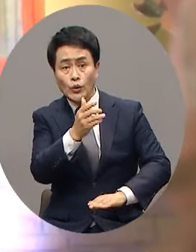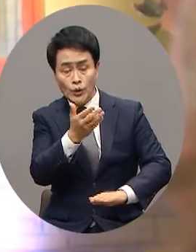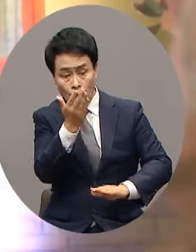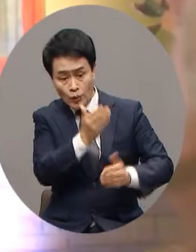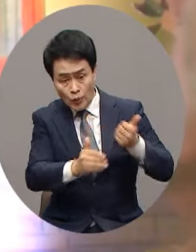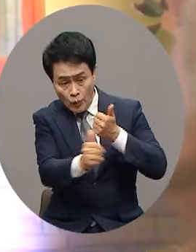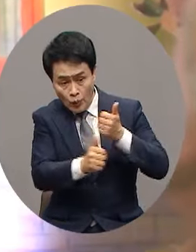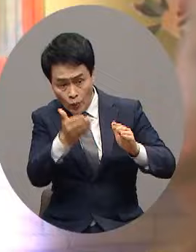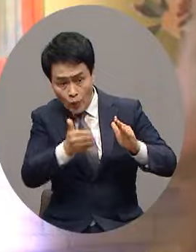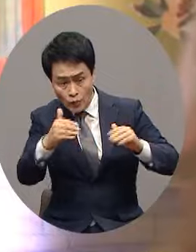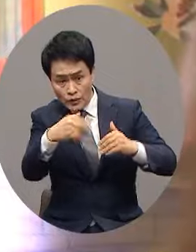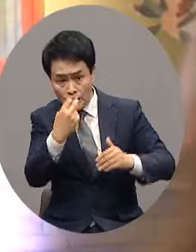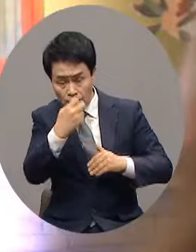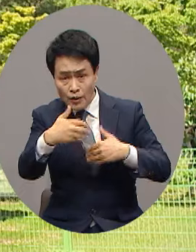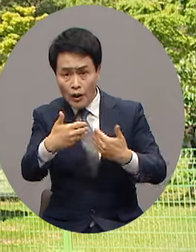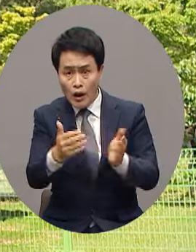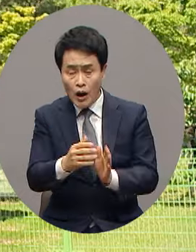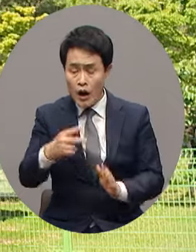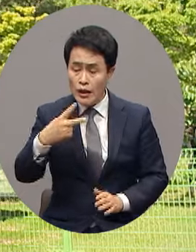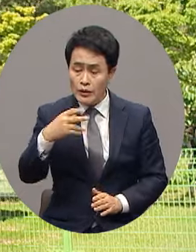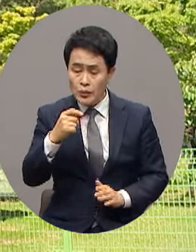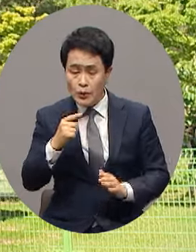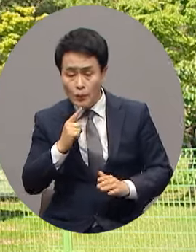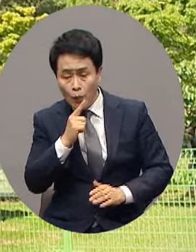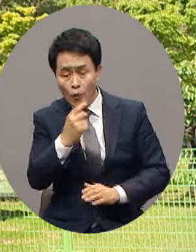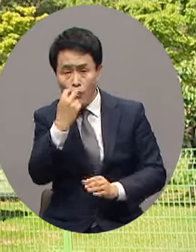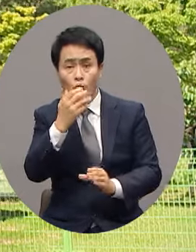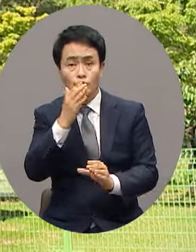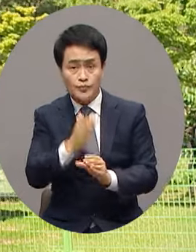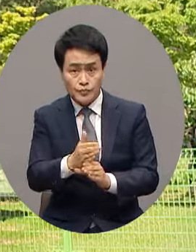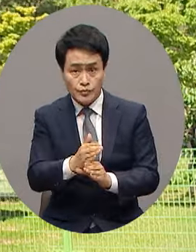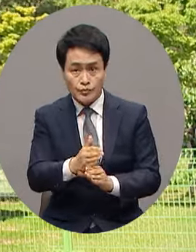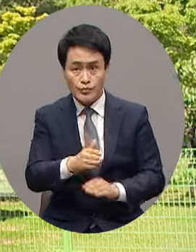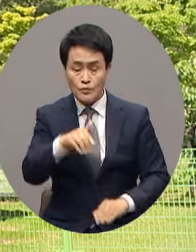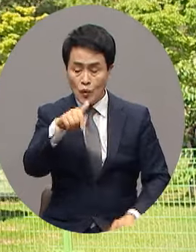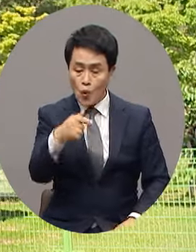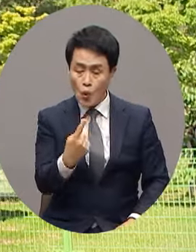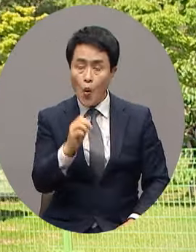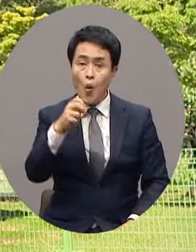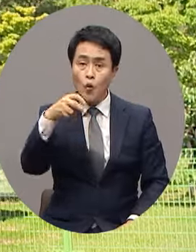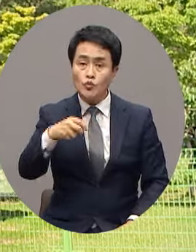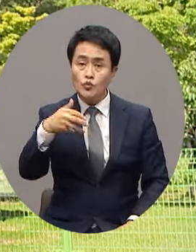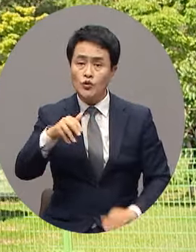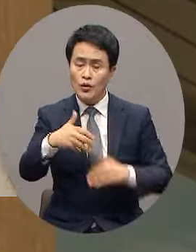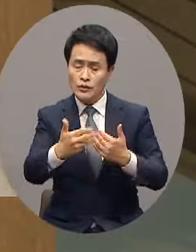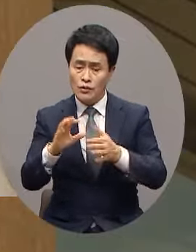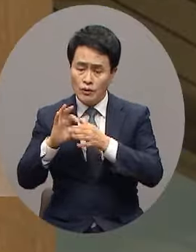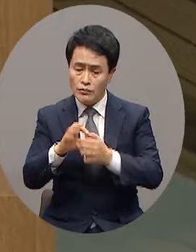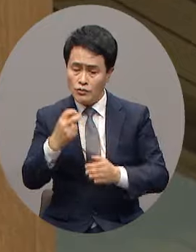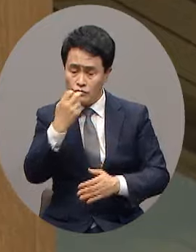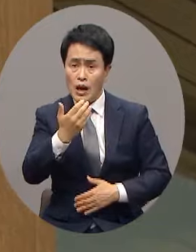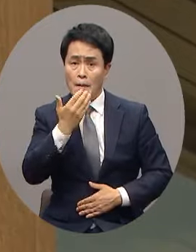고위공직자범죄수사처에도 디올백 사건이 고발돼 있는 만큼 공수처에서 수사가 이어질 수 있습니다.